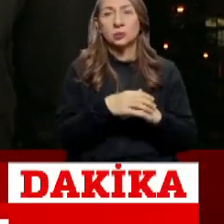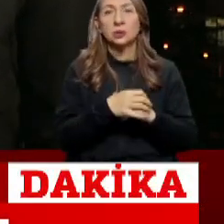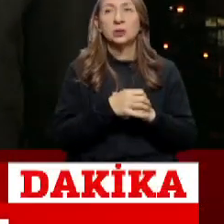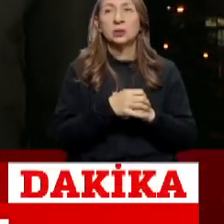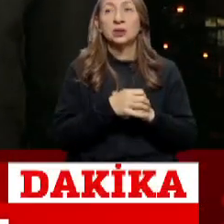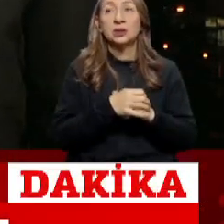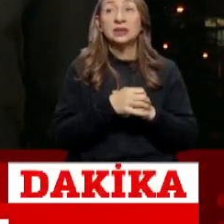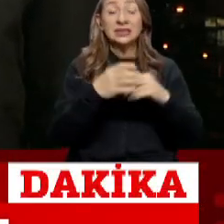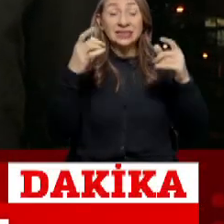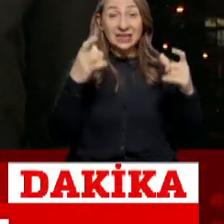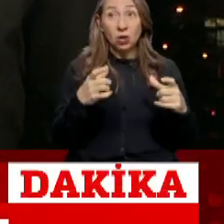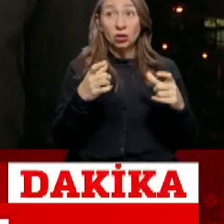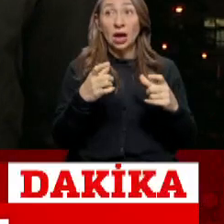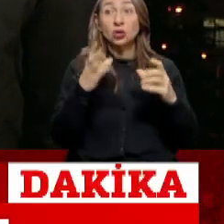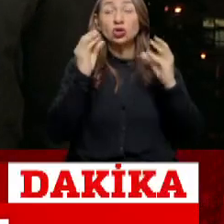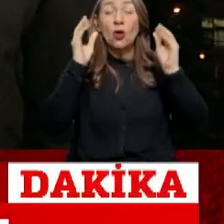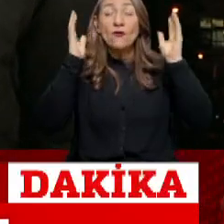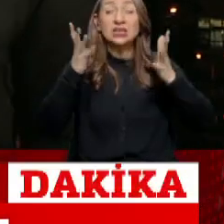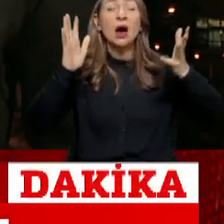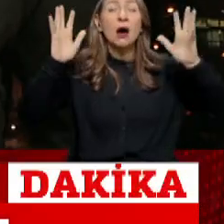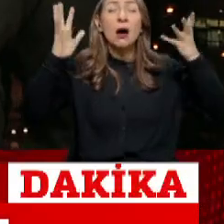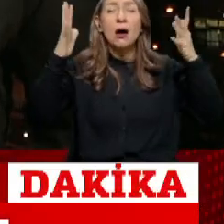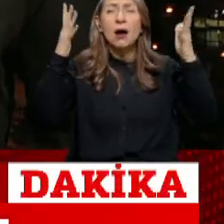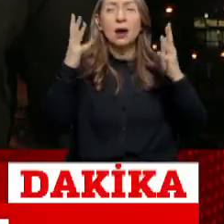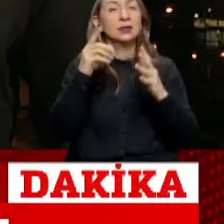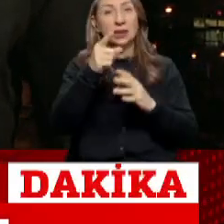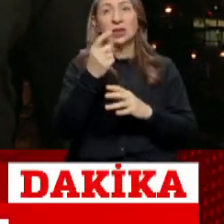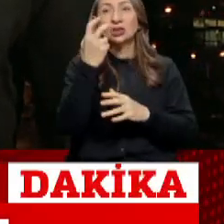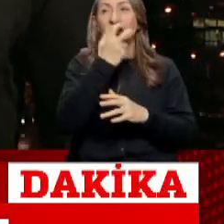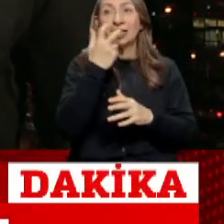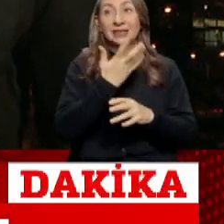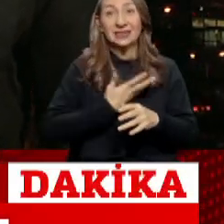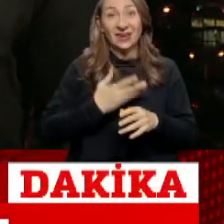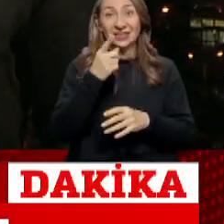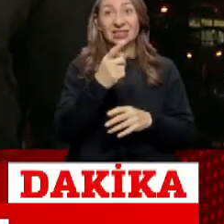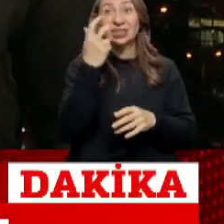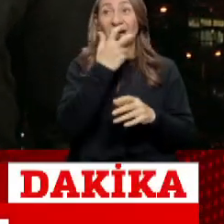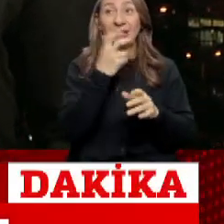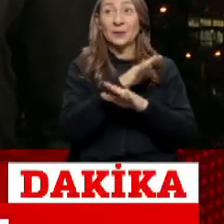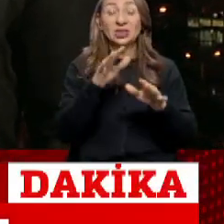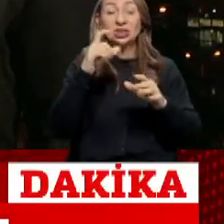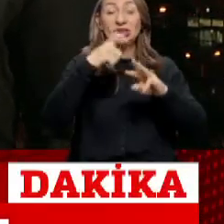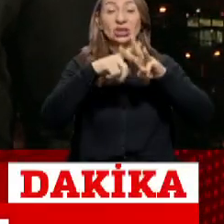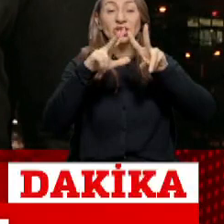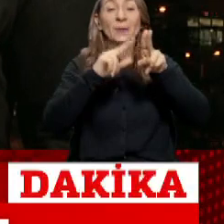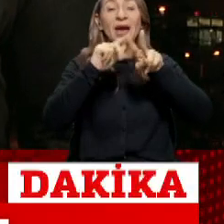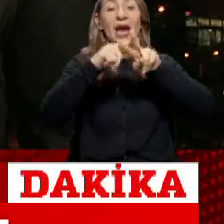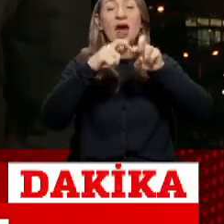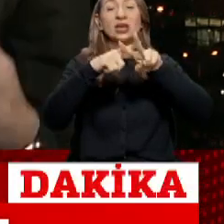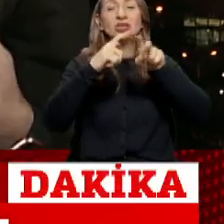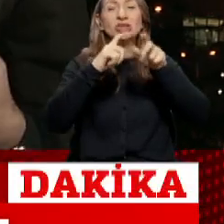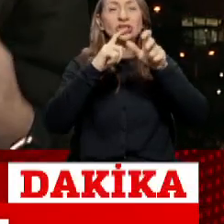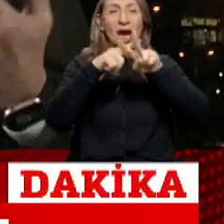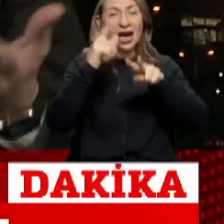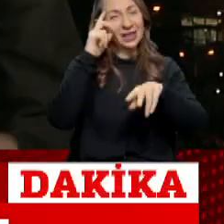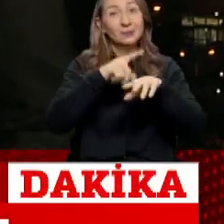Selçuk. Salonda yoğun alkış alan, az önce dedim ya sen de şarkıları seversin. Şarkıyla bitirelim, Cem Karaca'yı da buradan analım. Ben